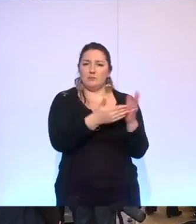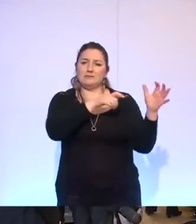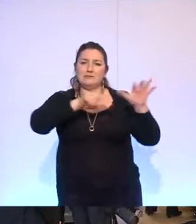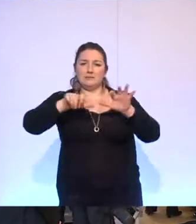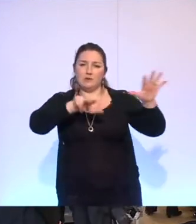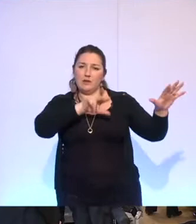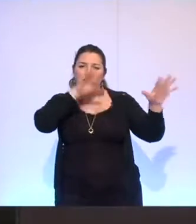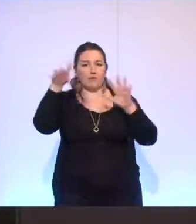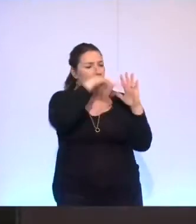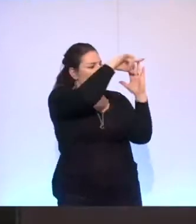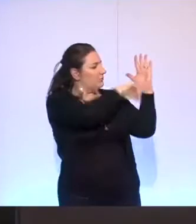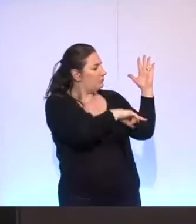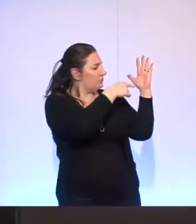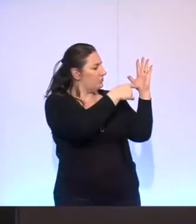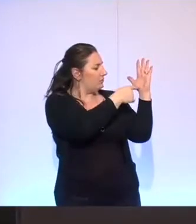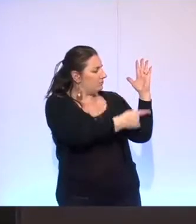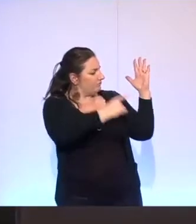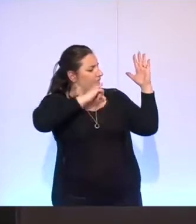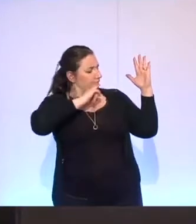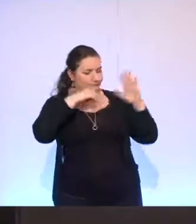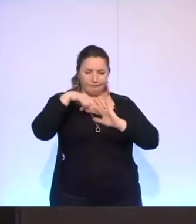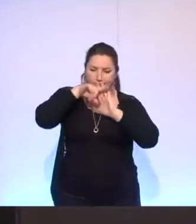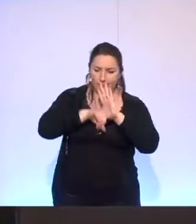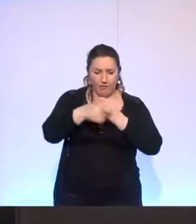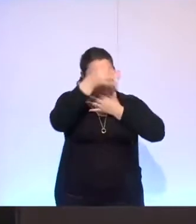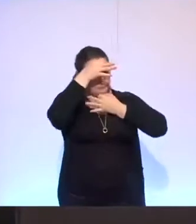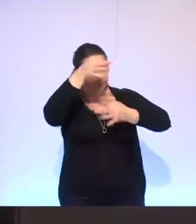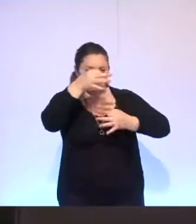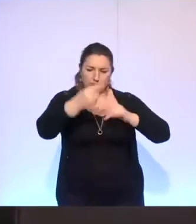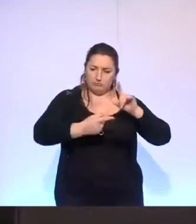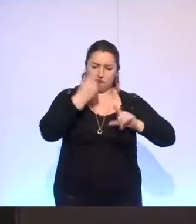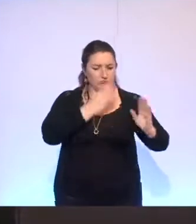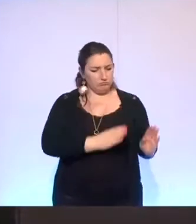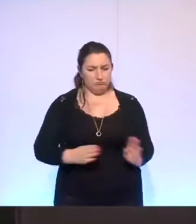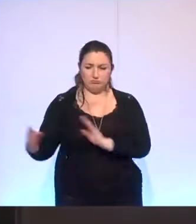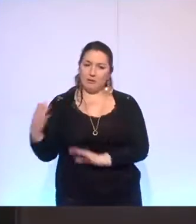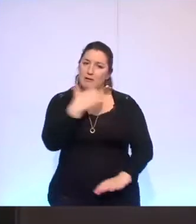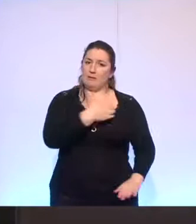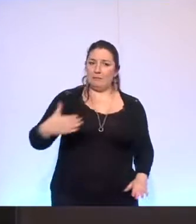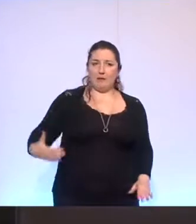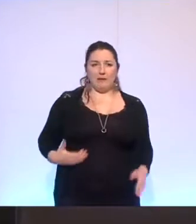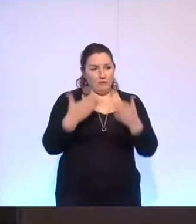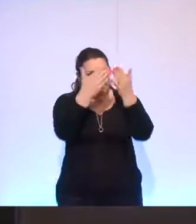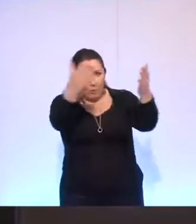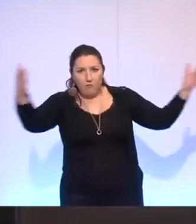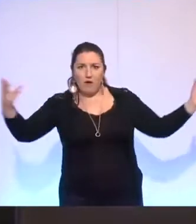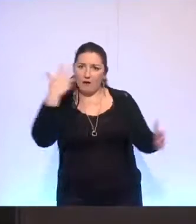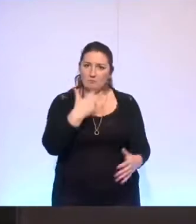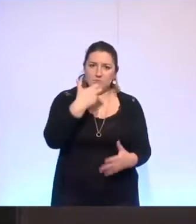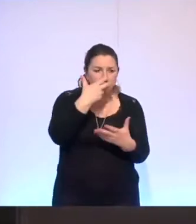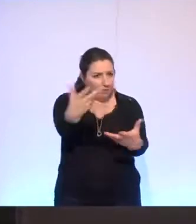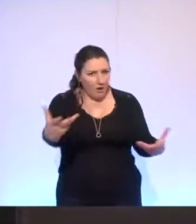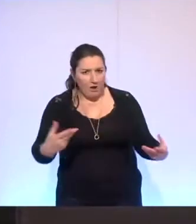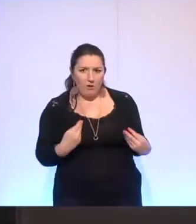règles précises et exigeantes. Être une mairie ouverte aux citoyens qui ont le droit de